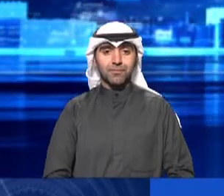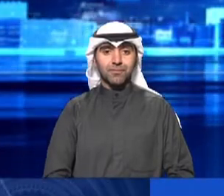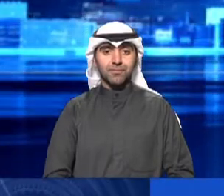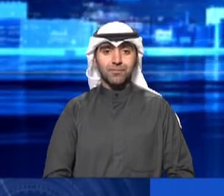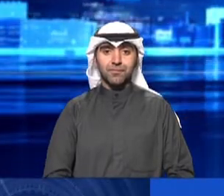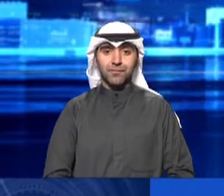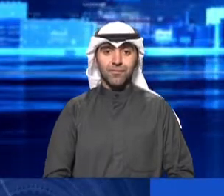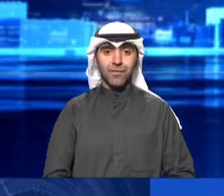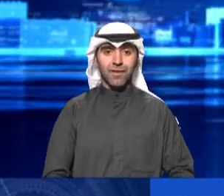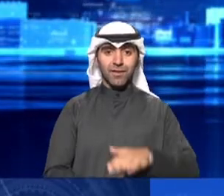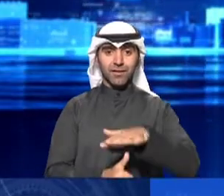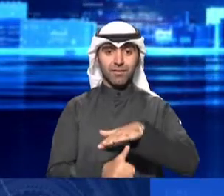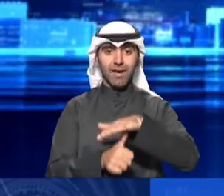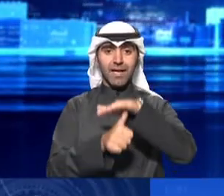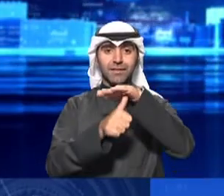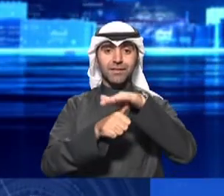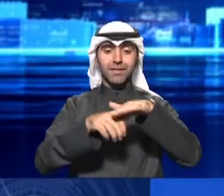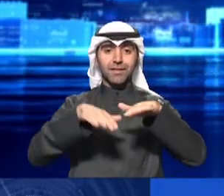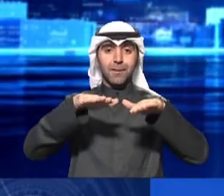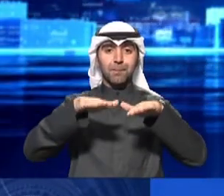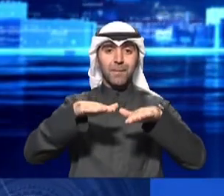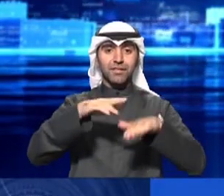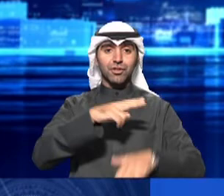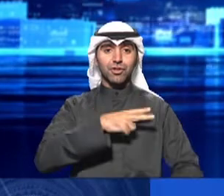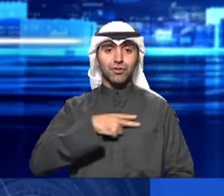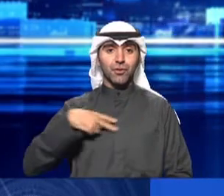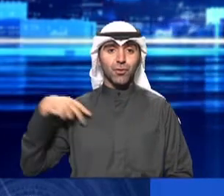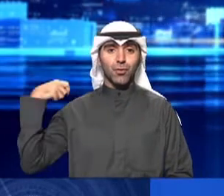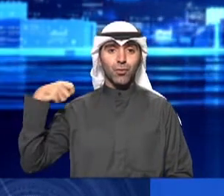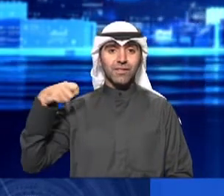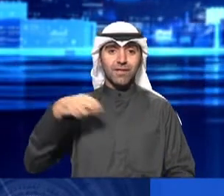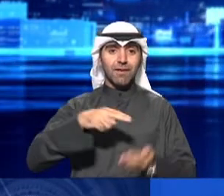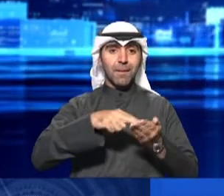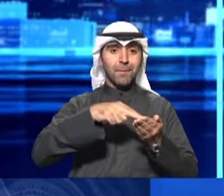كما بعث سمو الشيخ صباح خالد الحمد الصباح